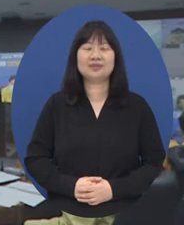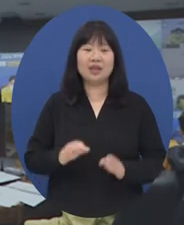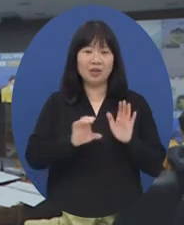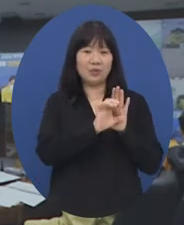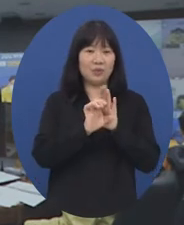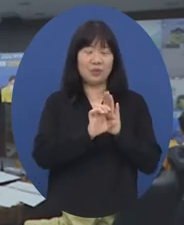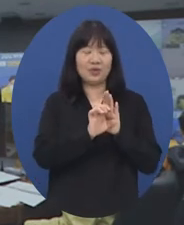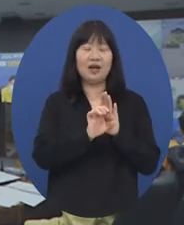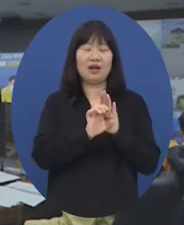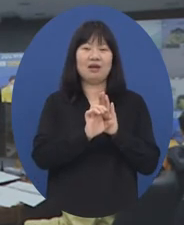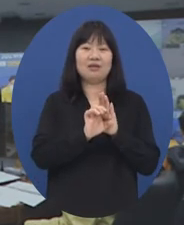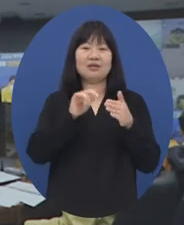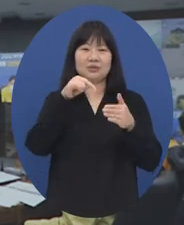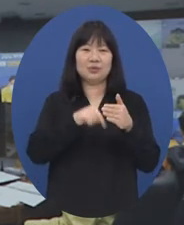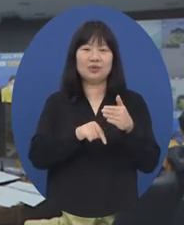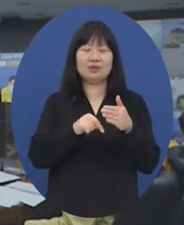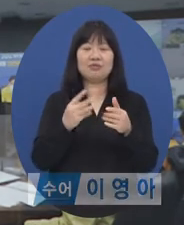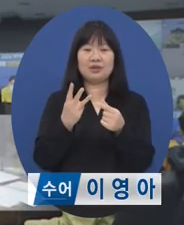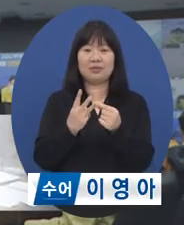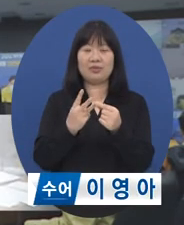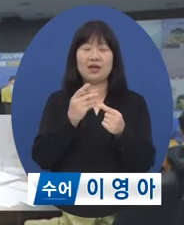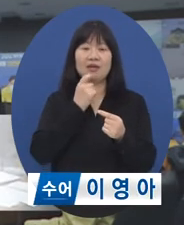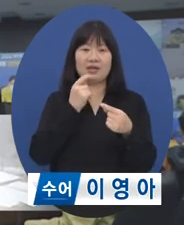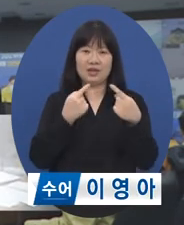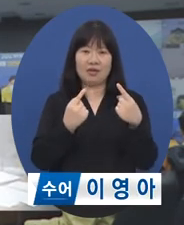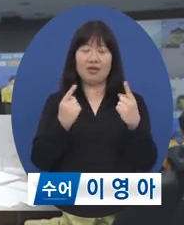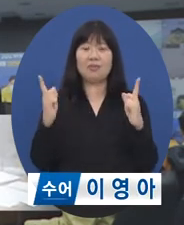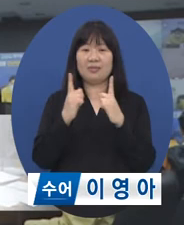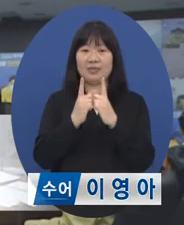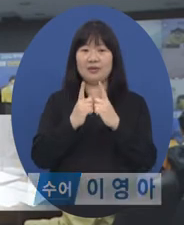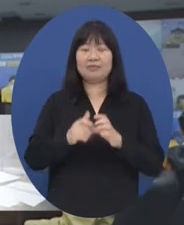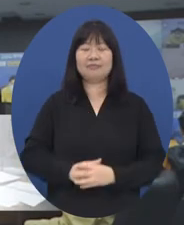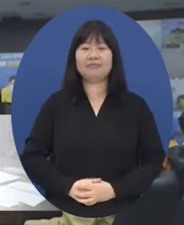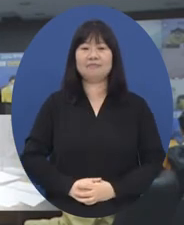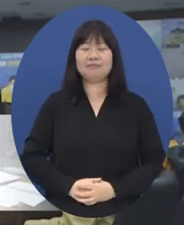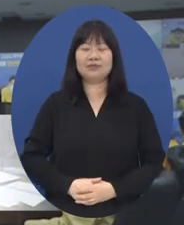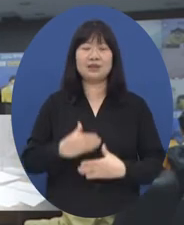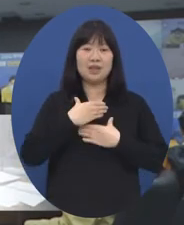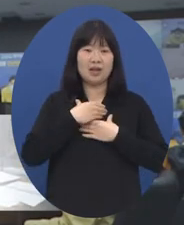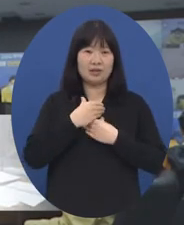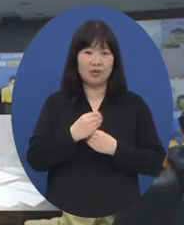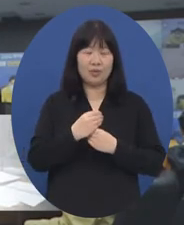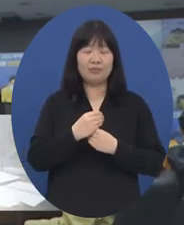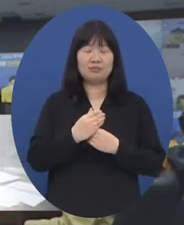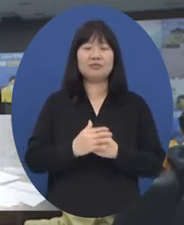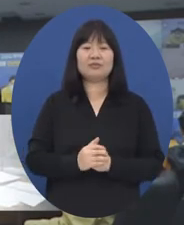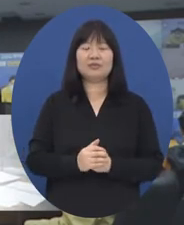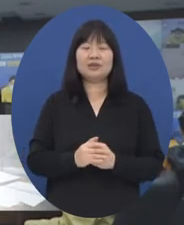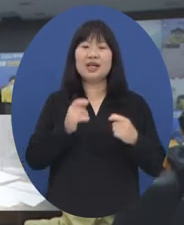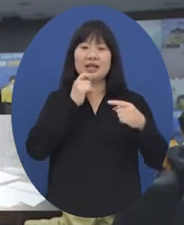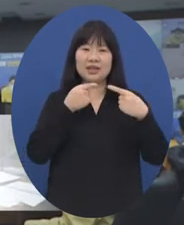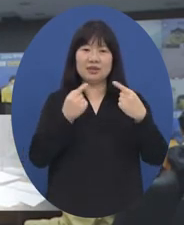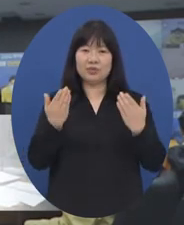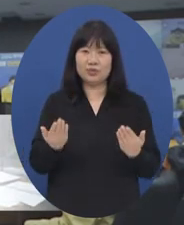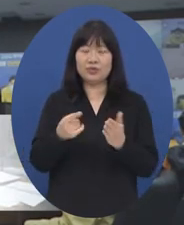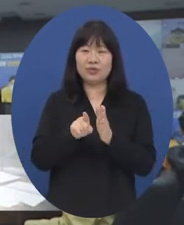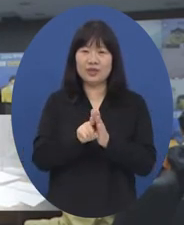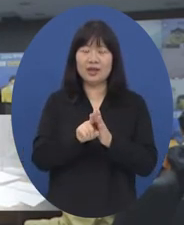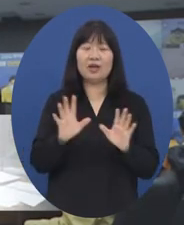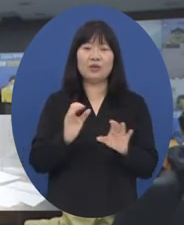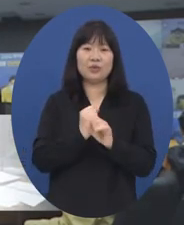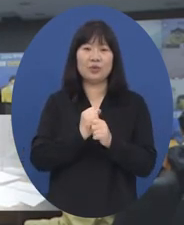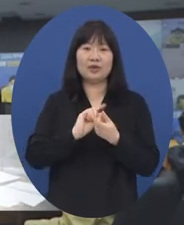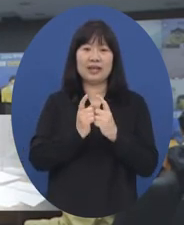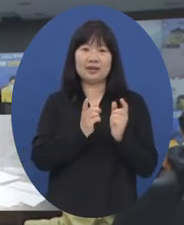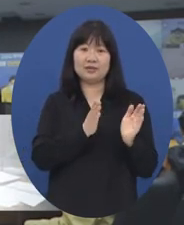코로나 사태 속에서 맞는 세 번째 설명절이 다가오고 있습니다. 경기도는 안전하고 편안한 설 연휴가 될수 있도록 촘촘한